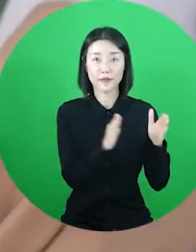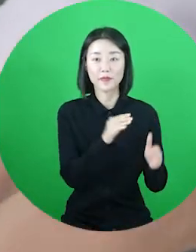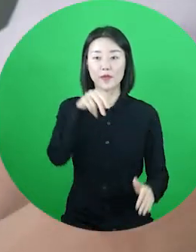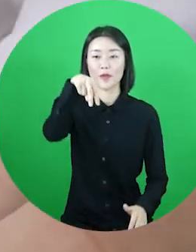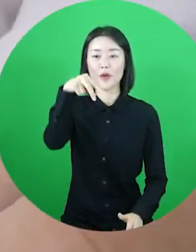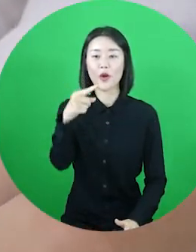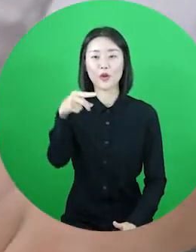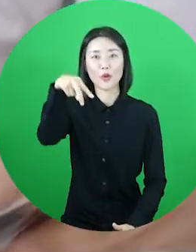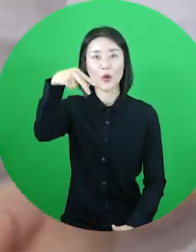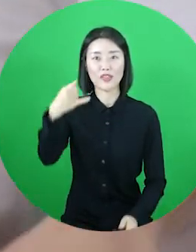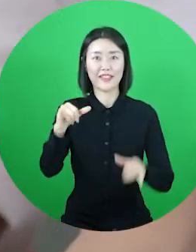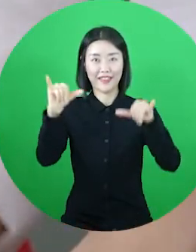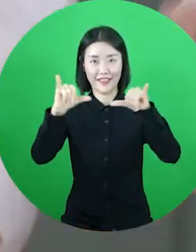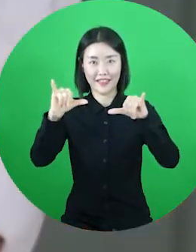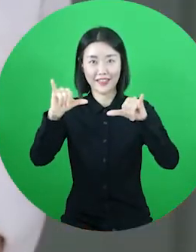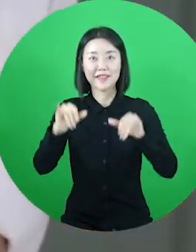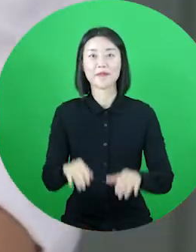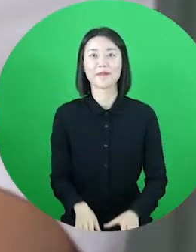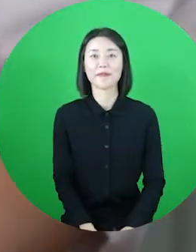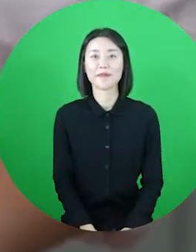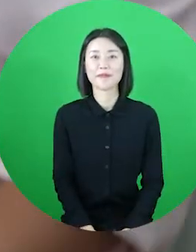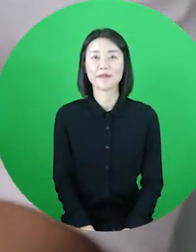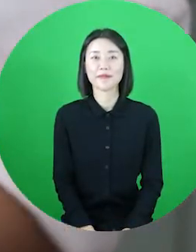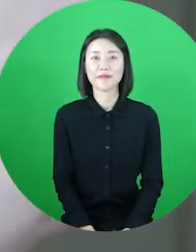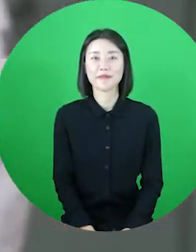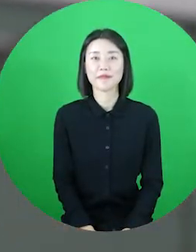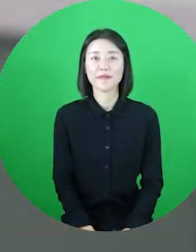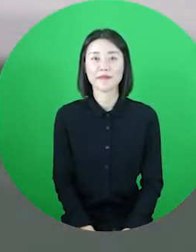소스, 소스,